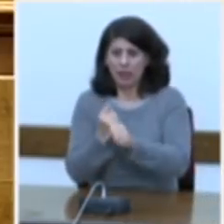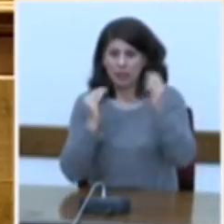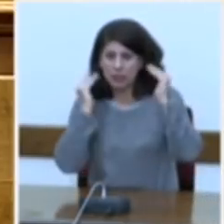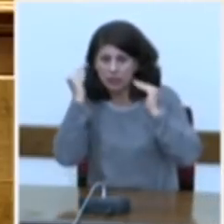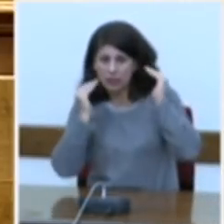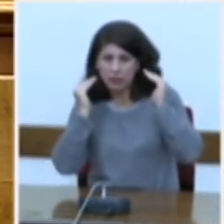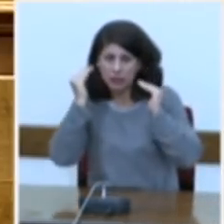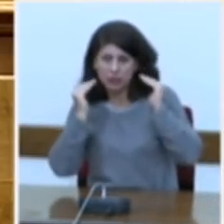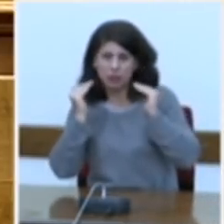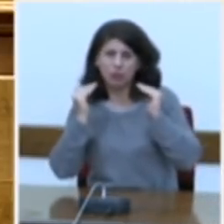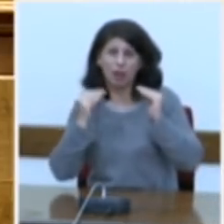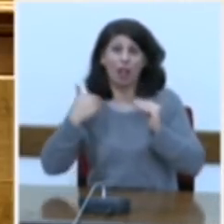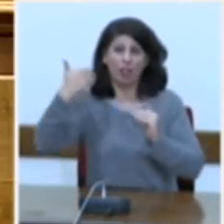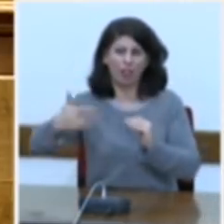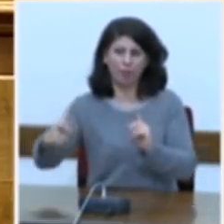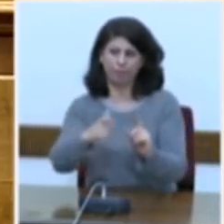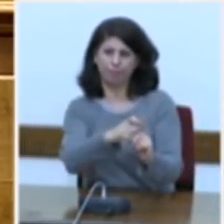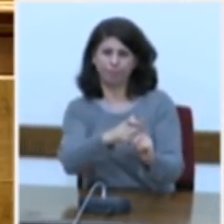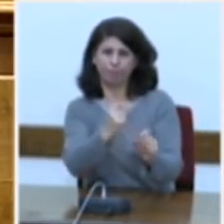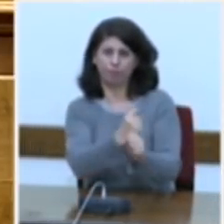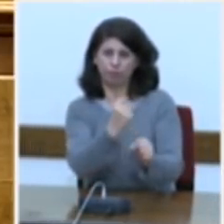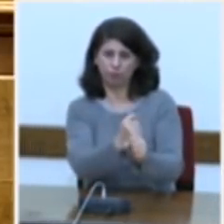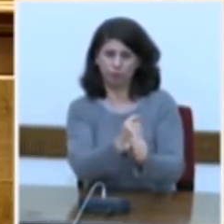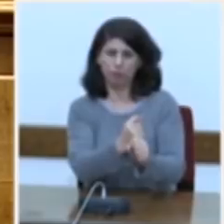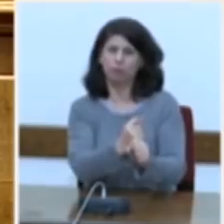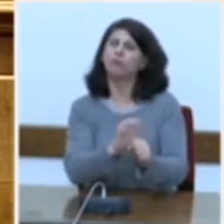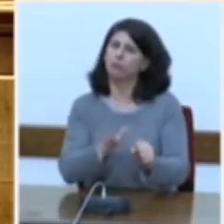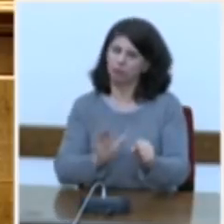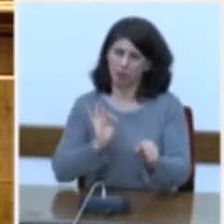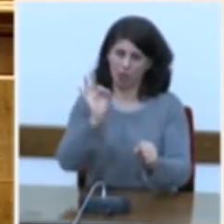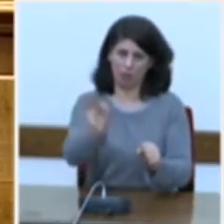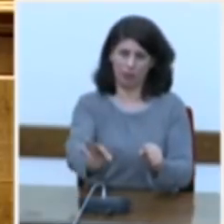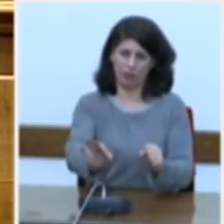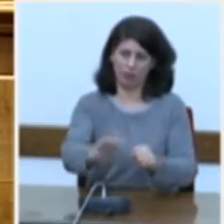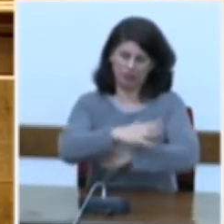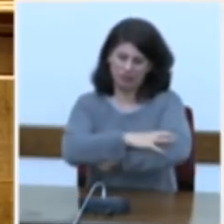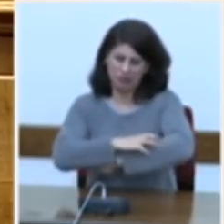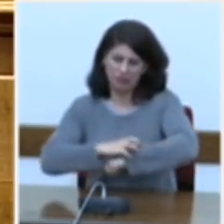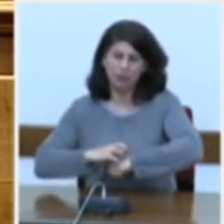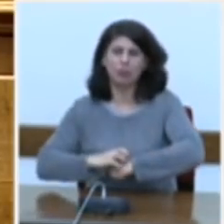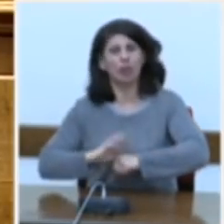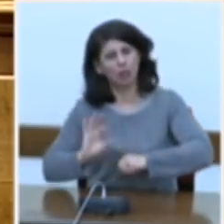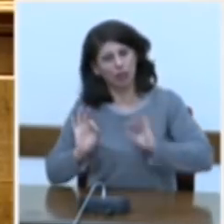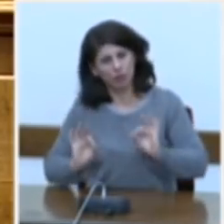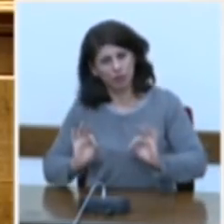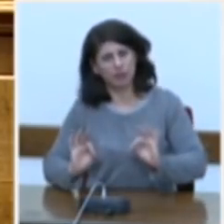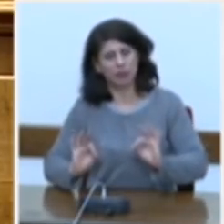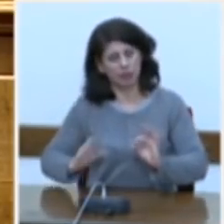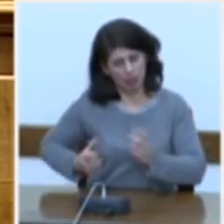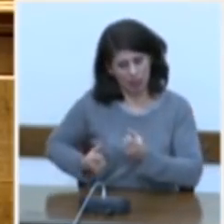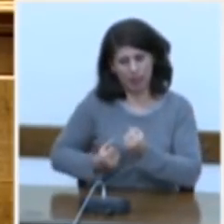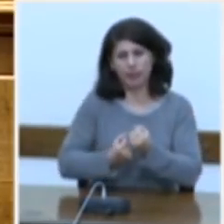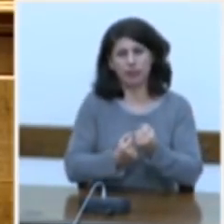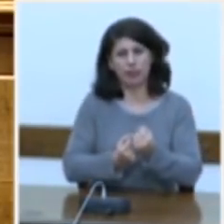ο κίνδυνος του αποκλεισμού από την εργασία που μπορεί να οδηγήσει στην ανέχεια και ο οποίος βέβαια ενισχύεται από